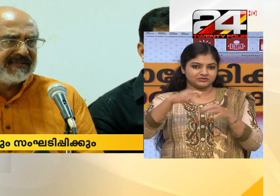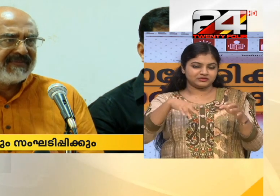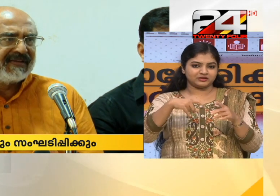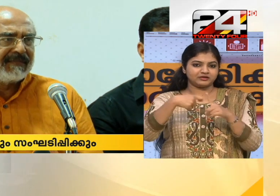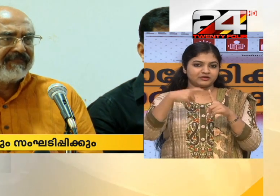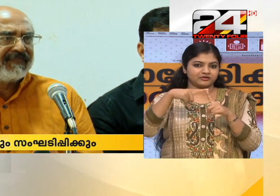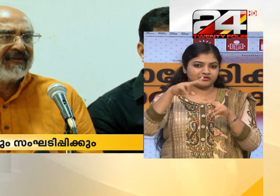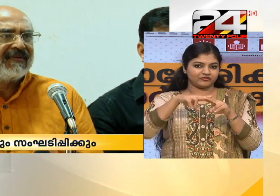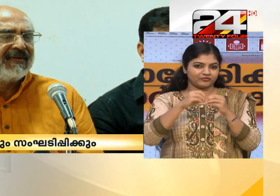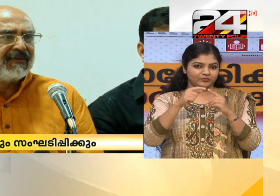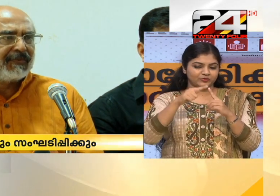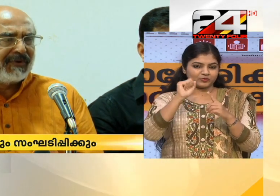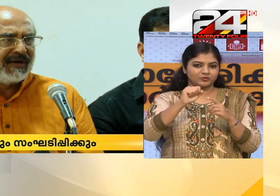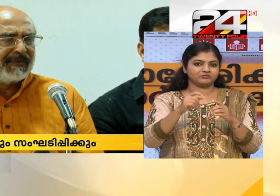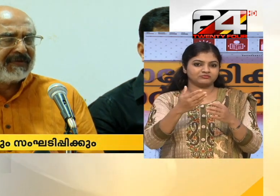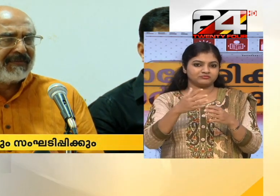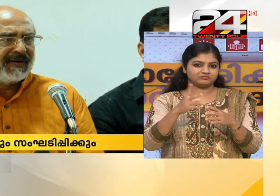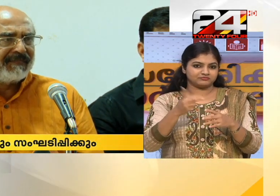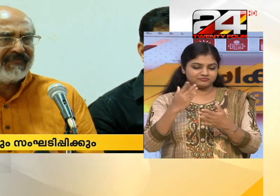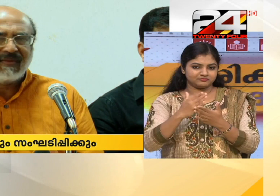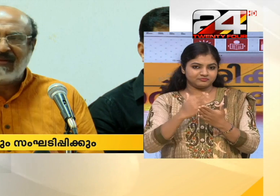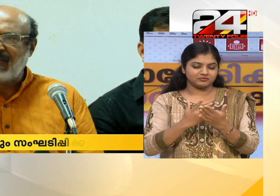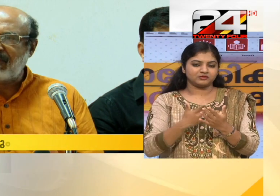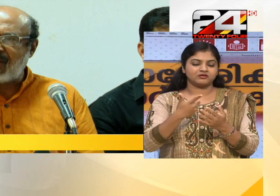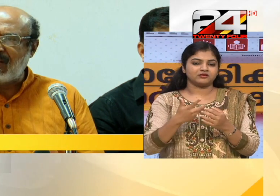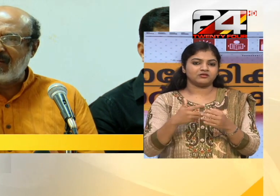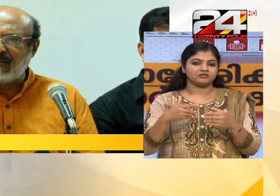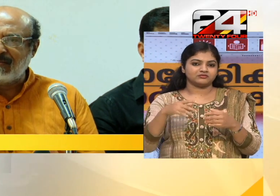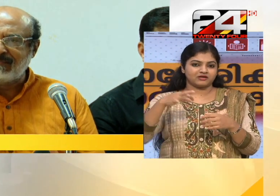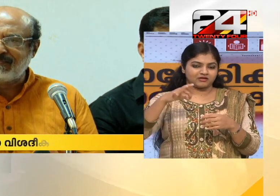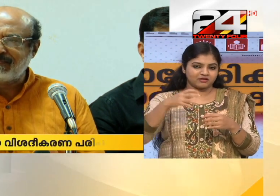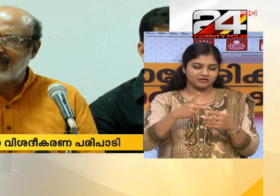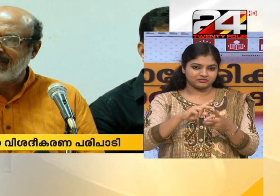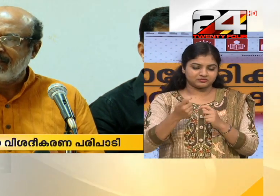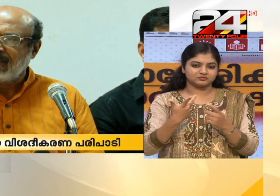കനാൽ നവീകരണം, റോഡുകളുടെ പുനർനിർമ്മാണം, പാലങ്ങള്,